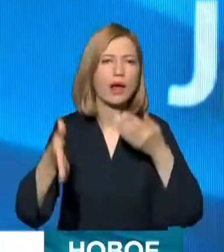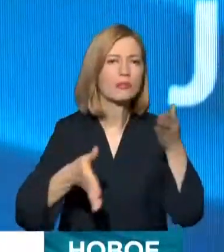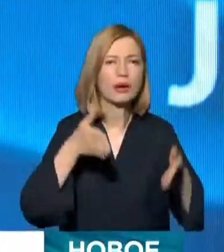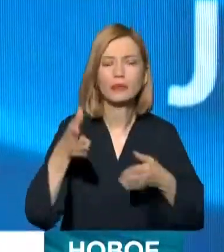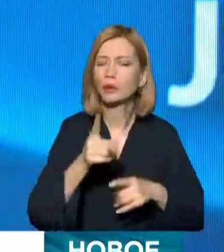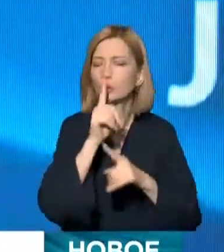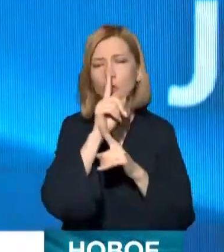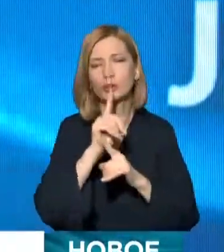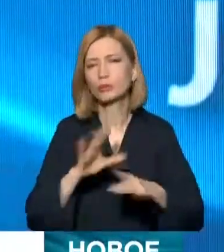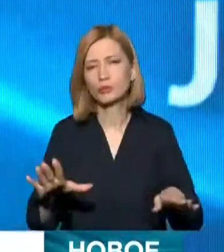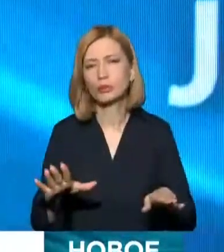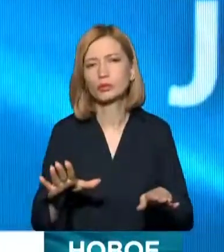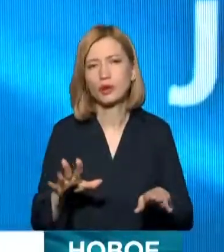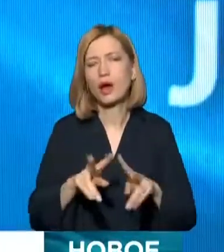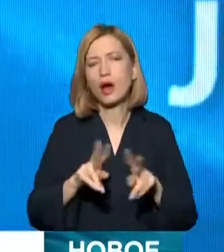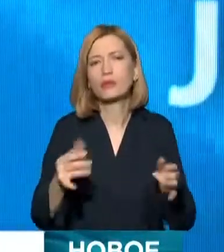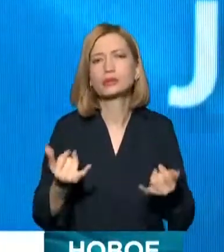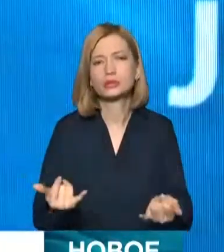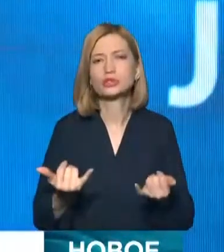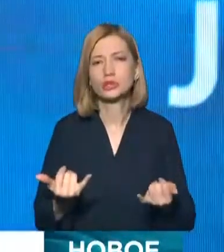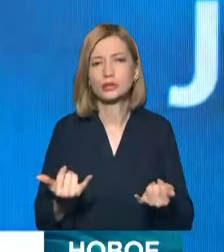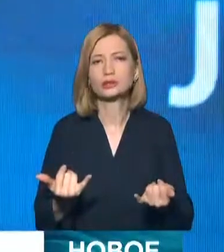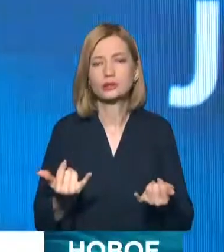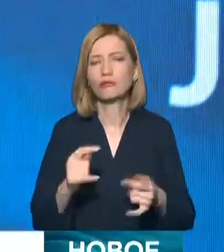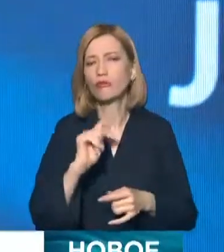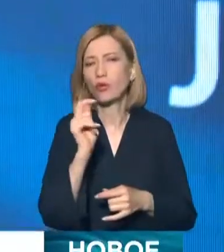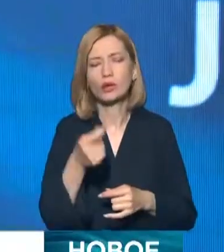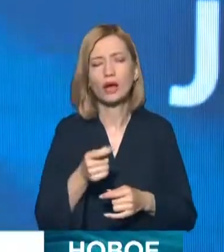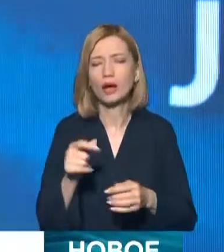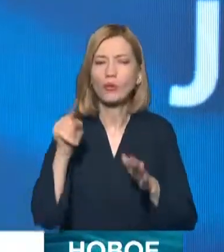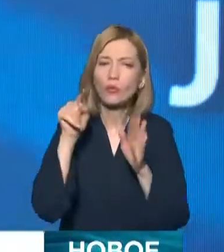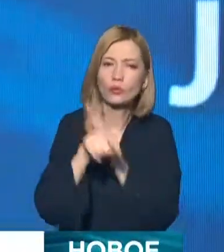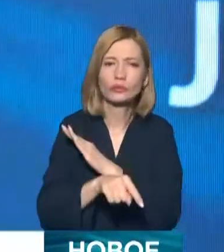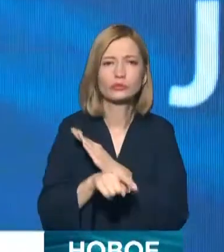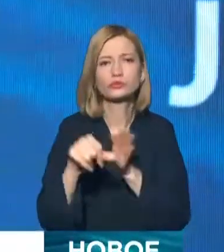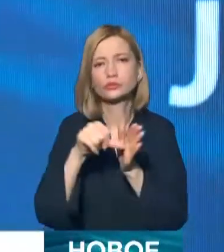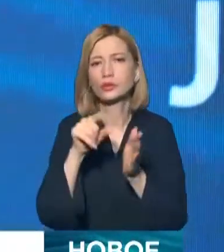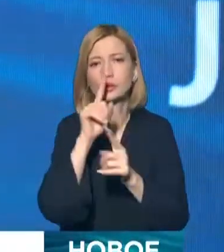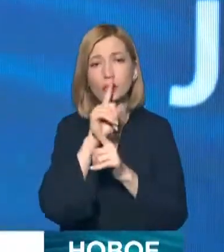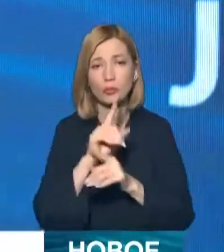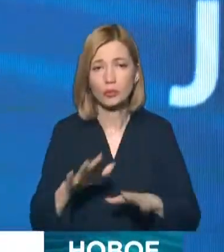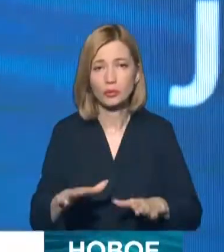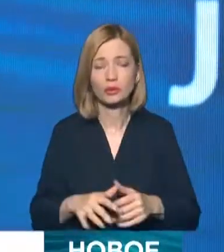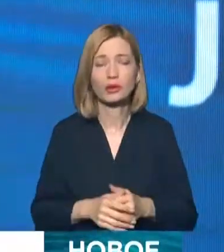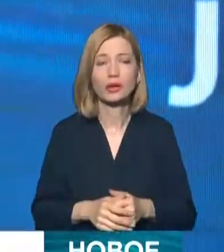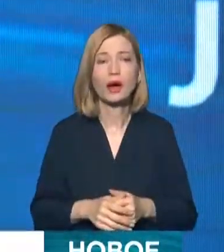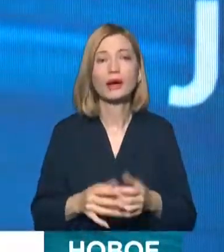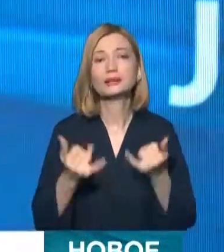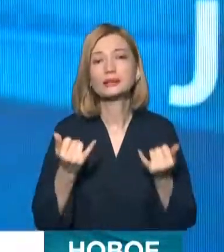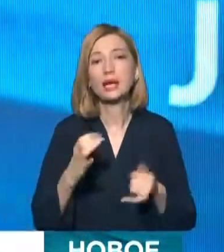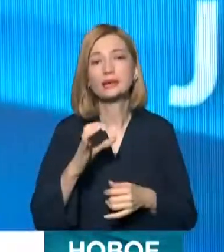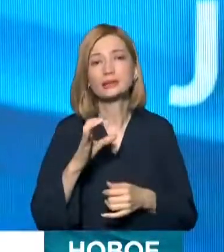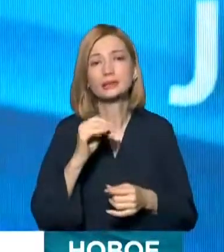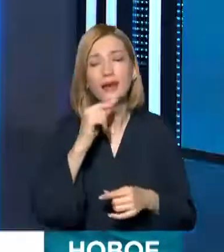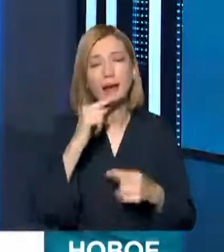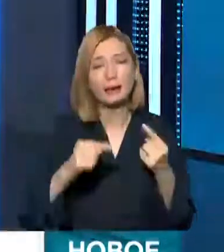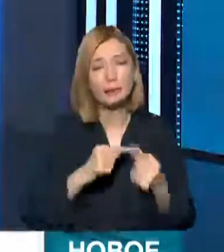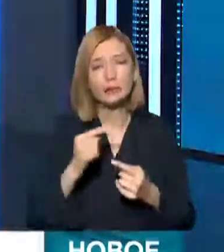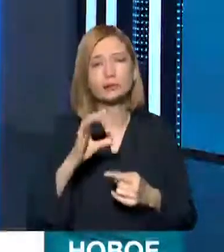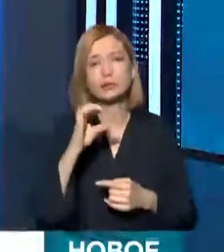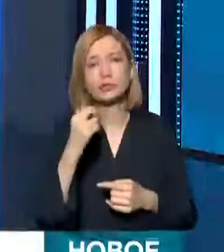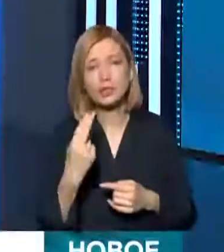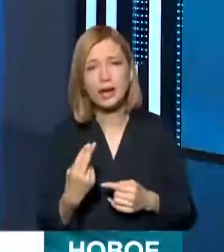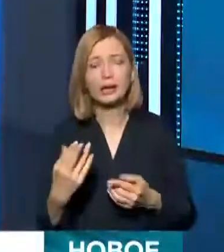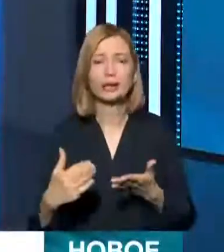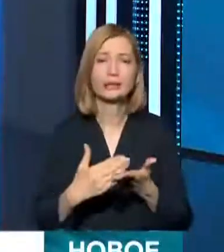конфликты подобного нынешнему. Теперь, как отразится этот конфликт? Естественным образом, экономически, социально, демографически.